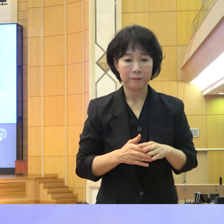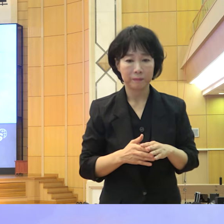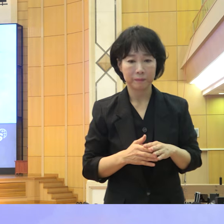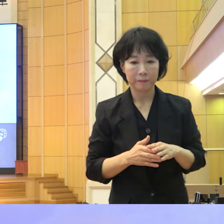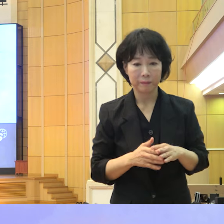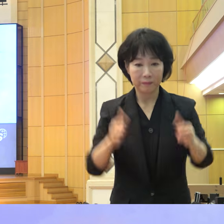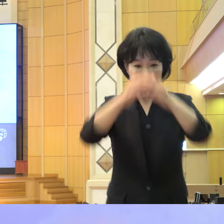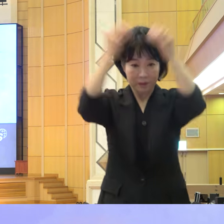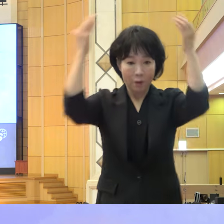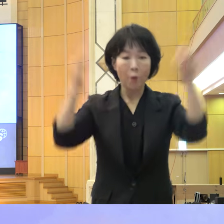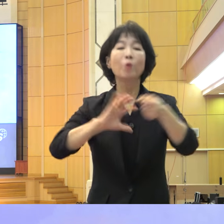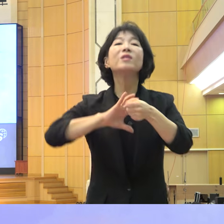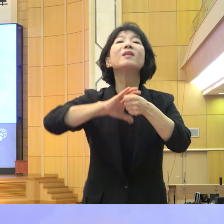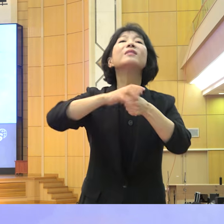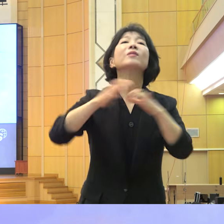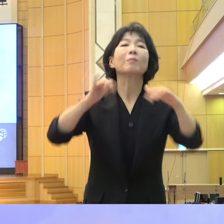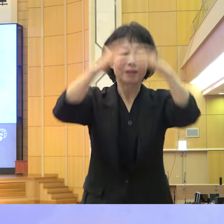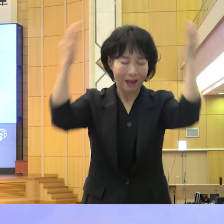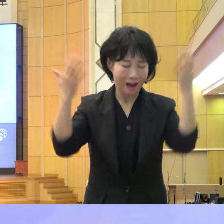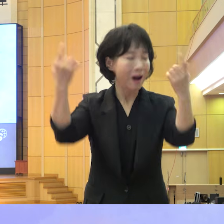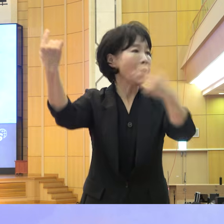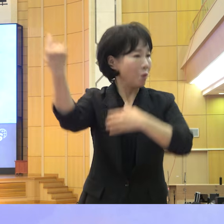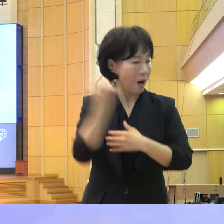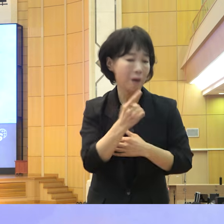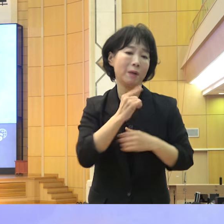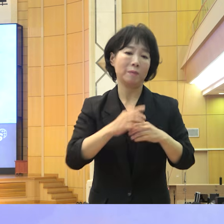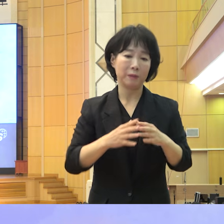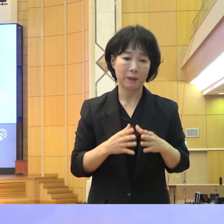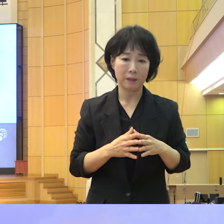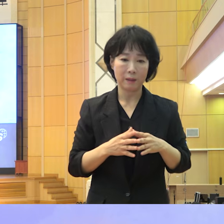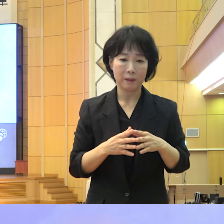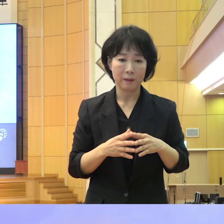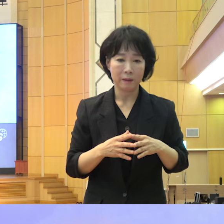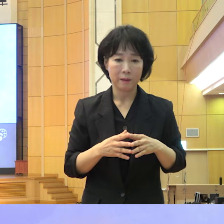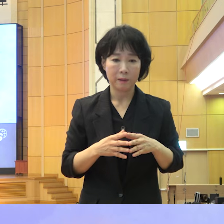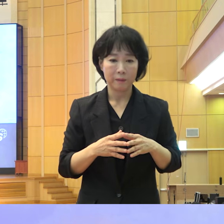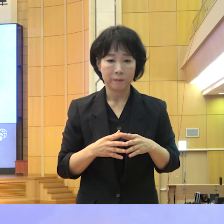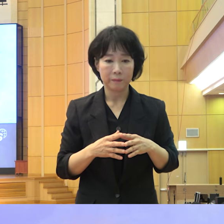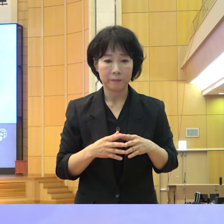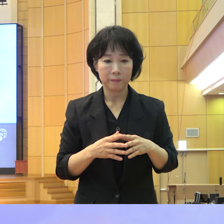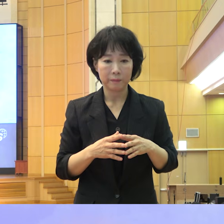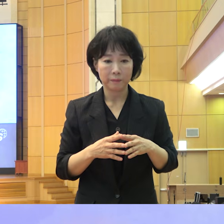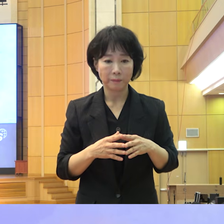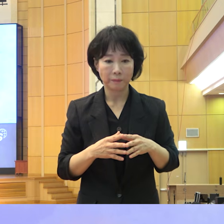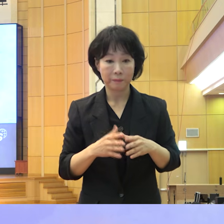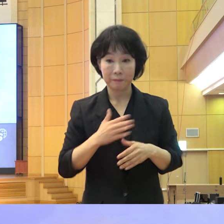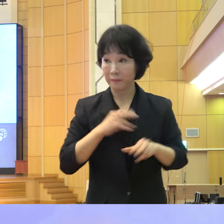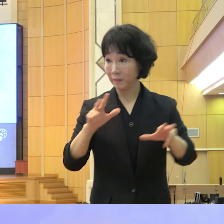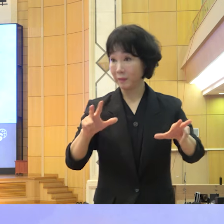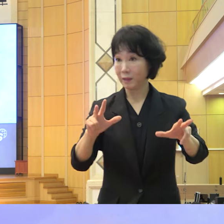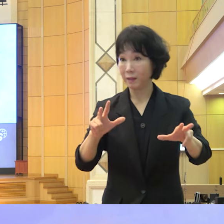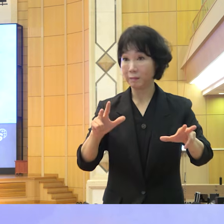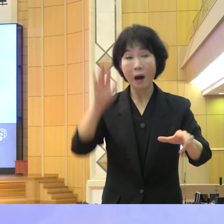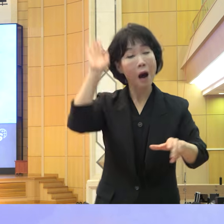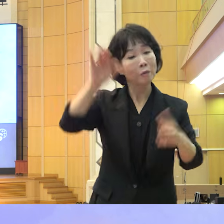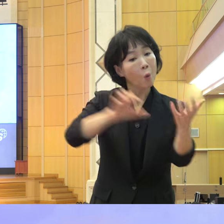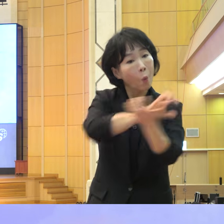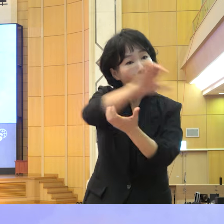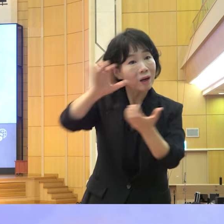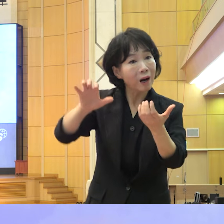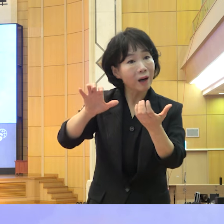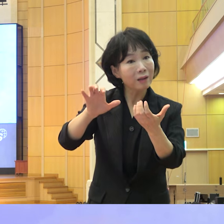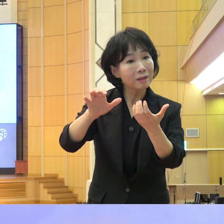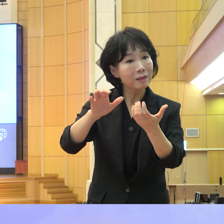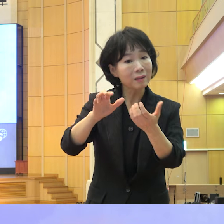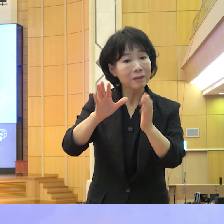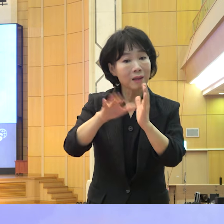날들은 온 지구상에 거하는 모든 사람에게 이 말이라. 제가 이런 말씀 증가하면서 우리 교회에서 어떤 분이 나한테